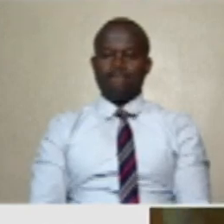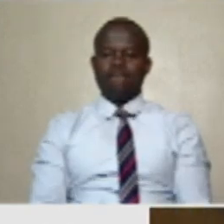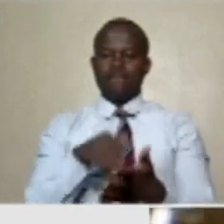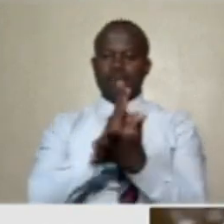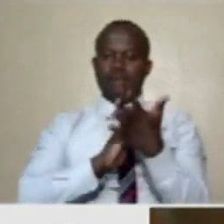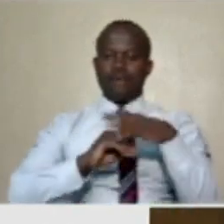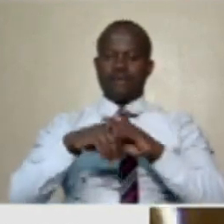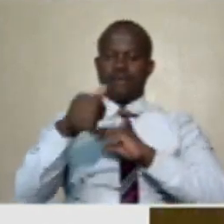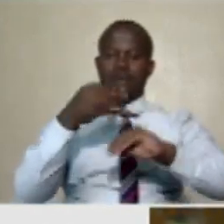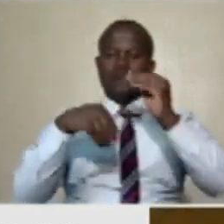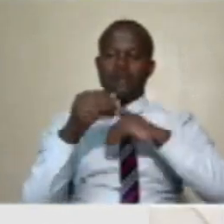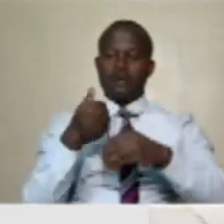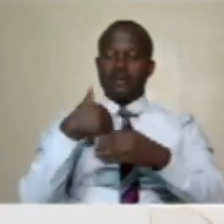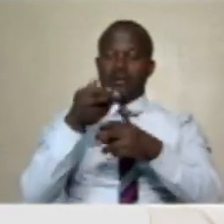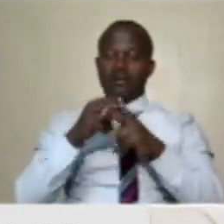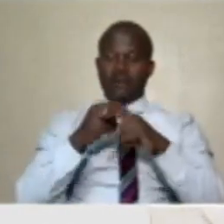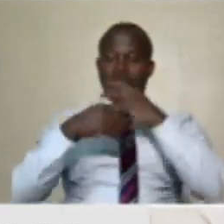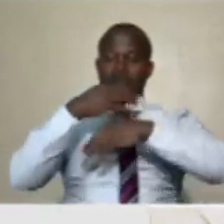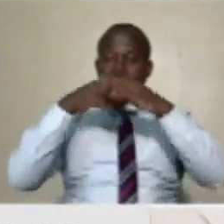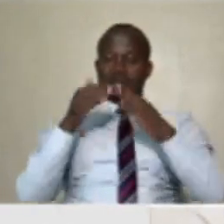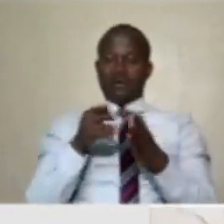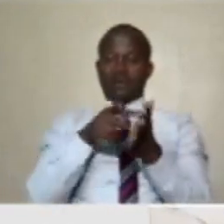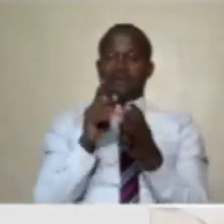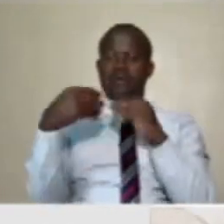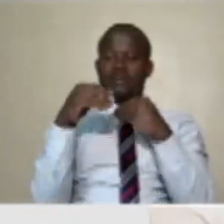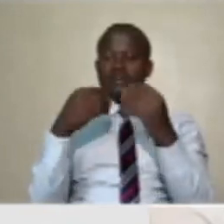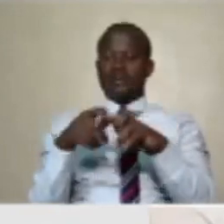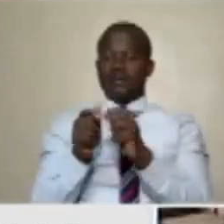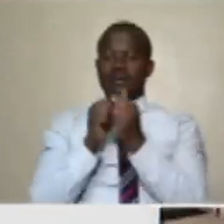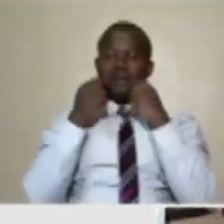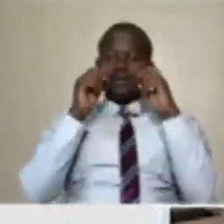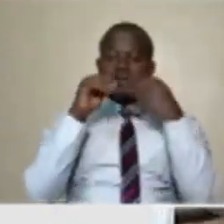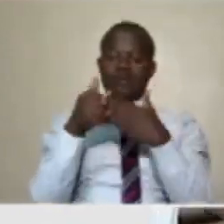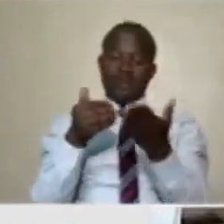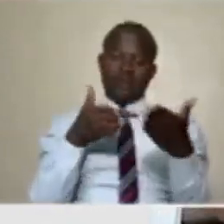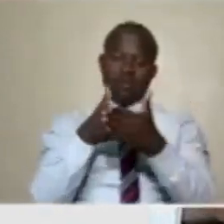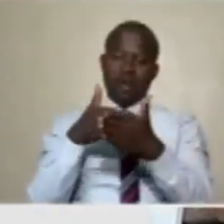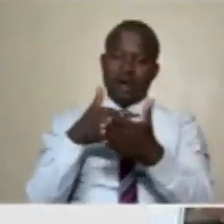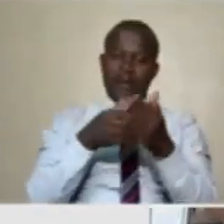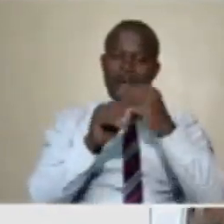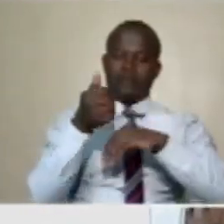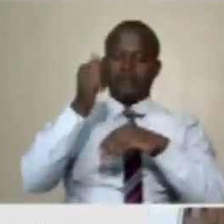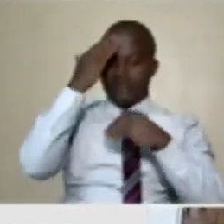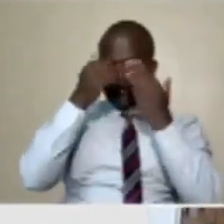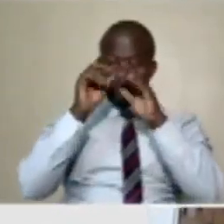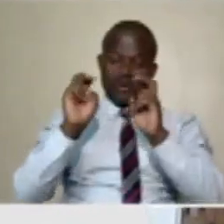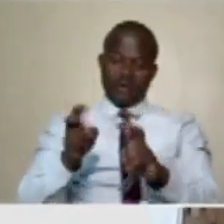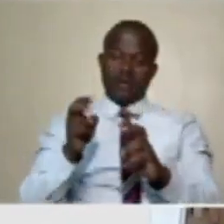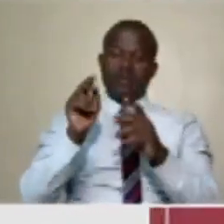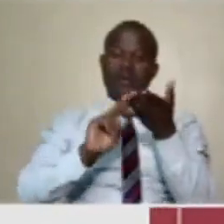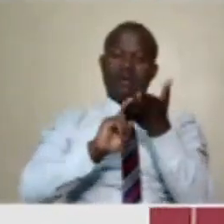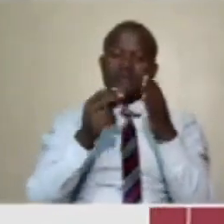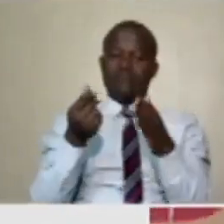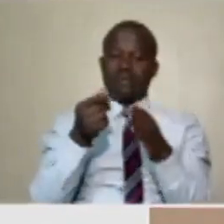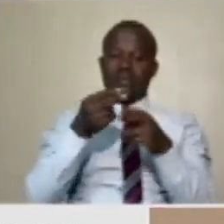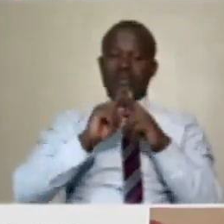Bamwe muri abacuruzi bafite umwenda harimo n'abanyenganda ndetse n'abatumiza ibicuruzwa bitandukanye bavuga ko ibi bidindiza ubucuruzi bwabo bitewe n'uko hari abakoresha